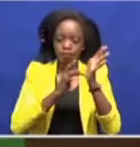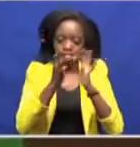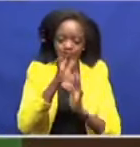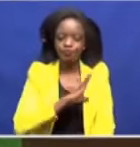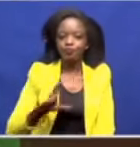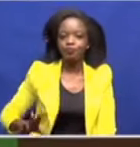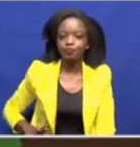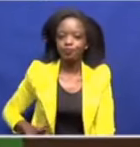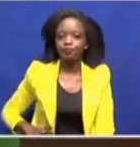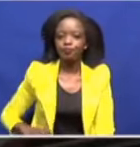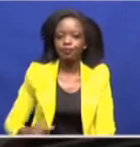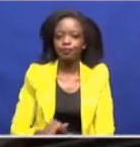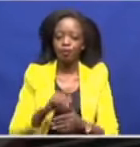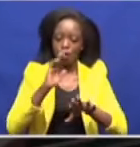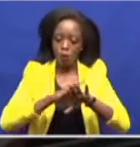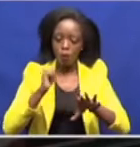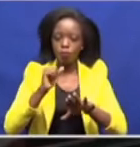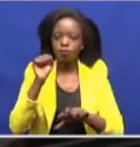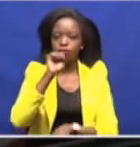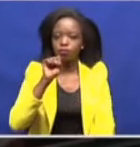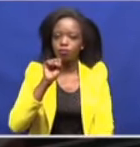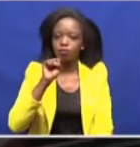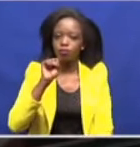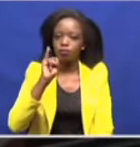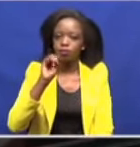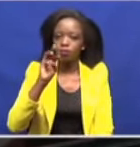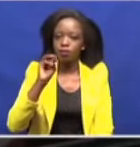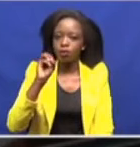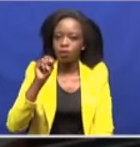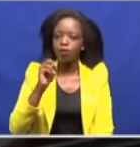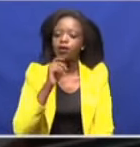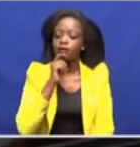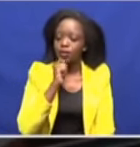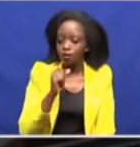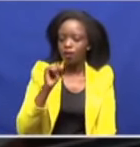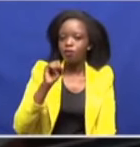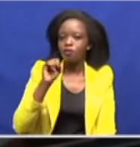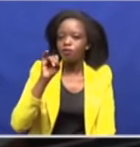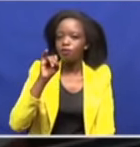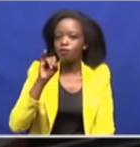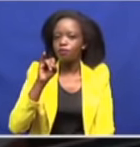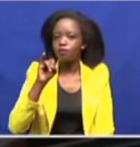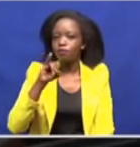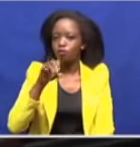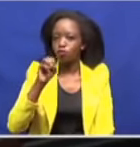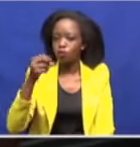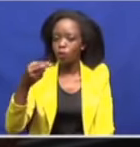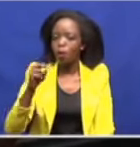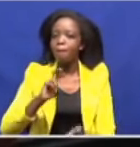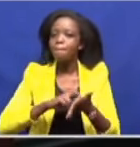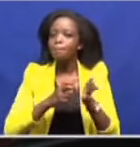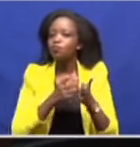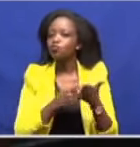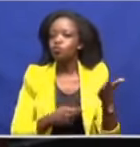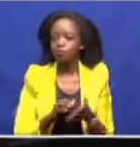Kristo akamuita Simon son of Yona? Yona inamaanisha